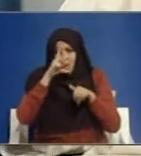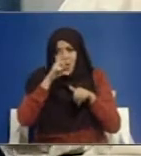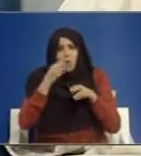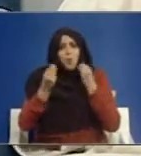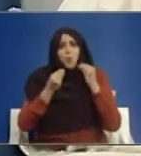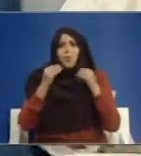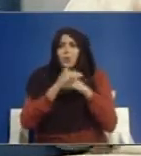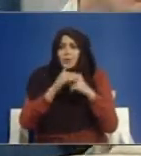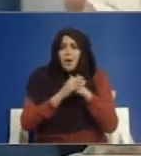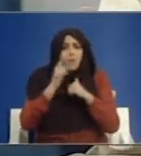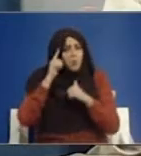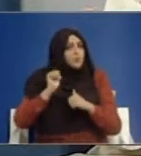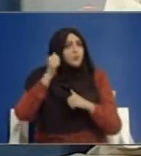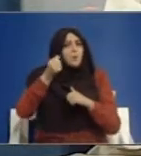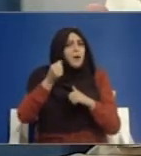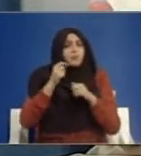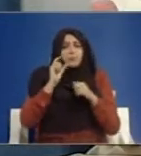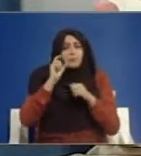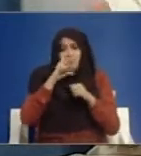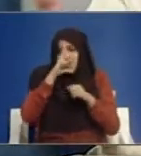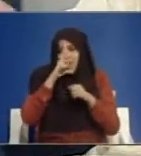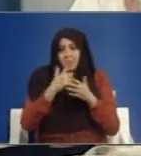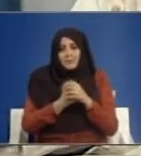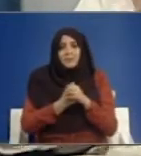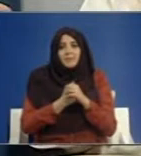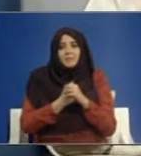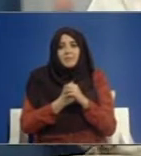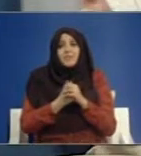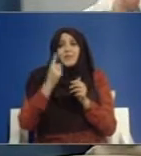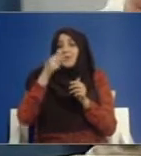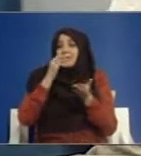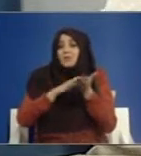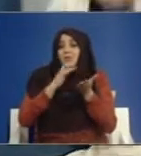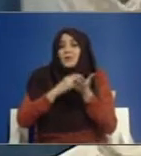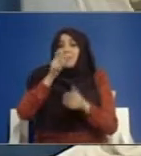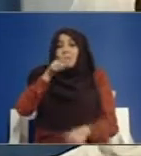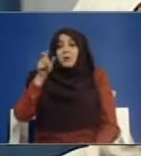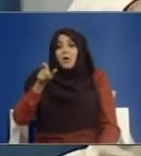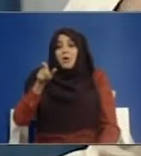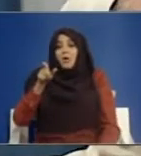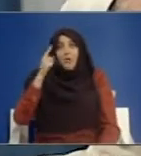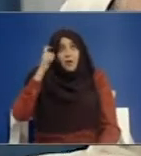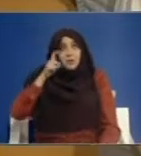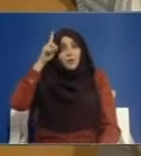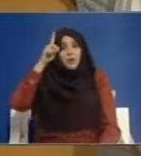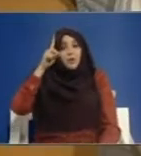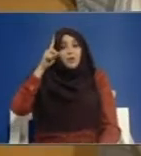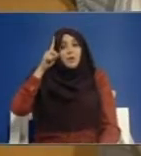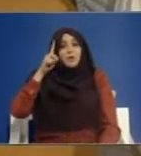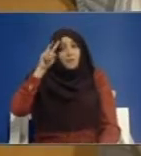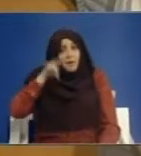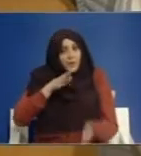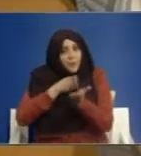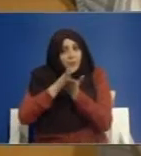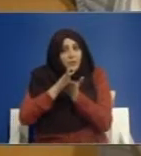الصباح. هذا الاستعداد. يا أيها الذين آمنوا اتقوا الله حق تقاته ولا تموتن إلا وأنتم مسلمون. يعني معناها